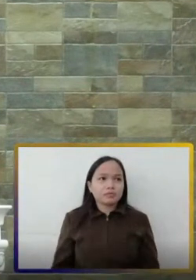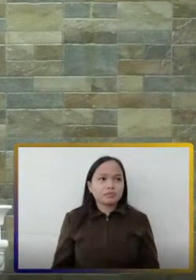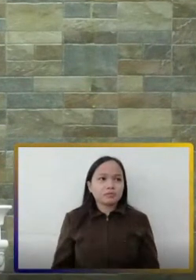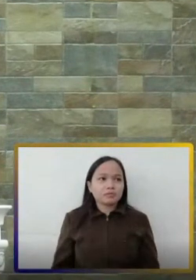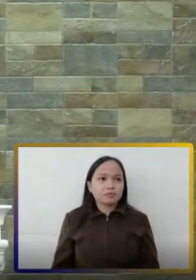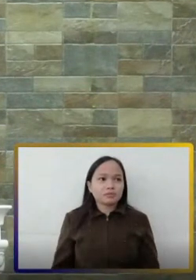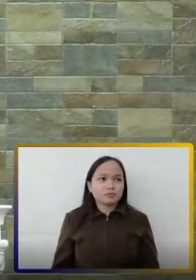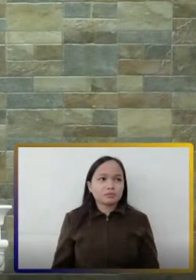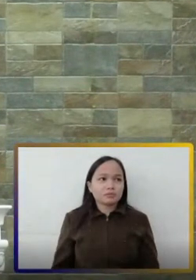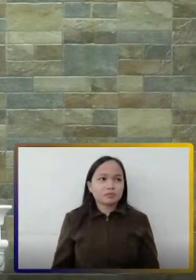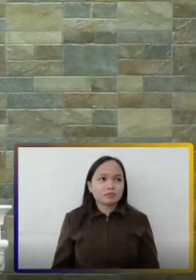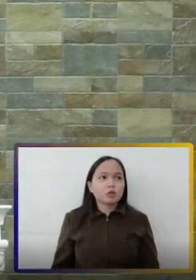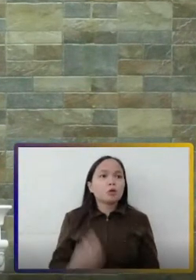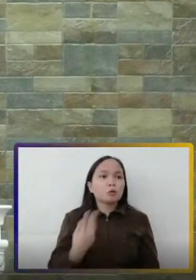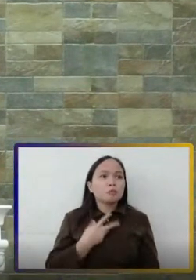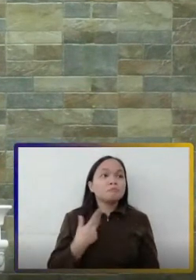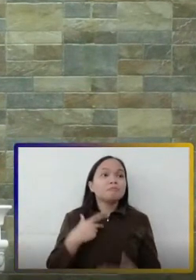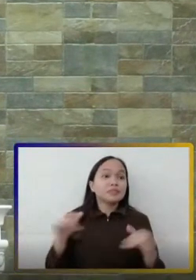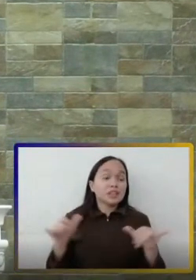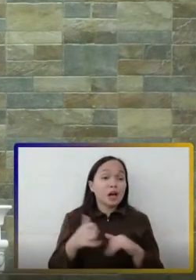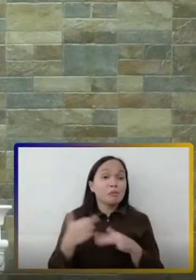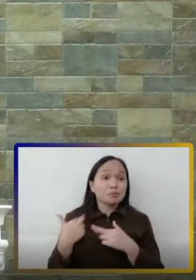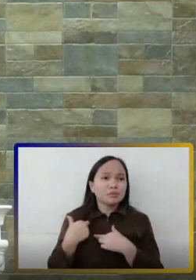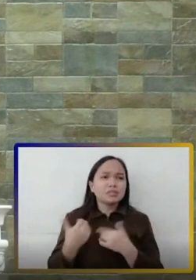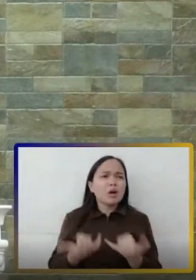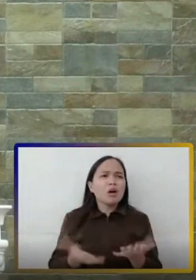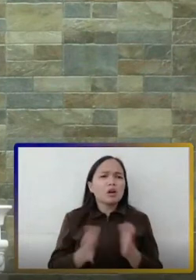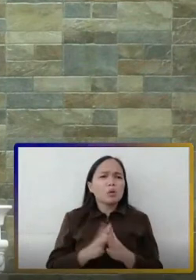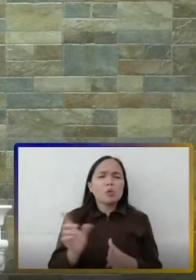Nasa parehas tayong responsibilidad. Anong gagawin na natin ngayon?